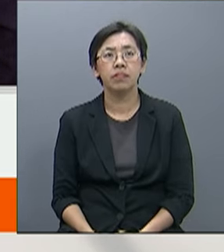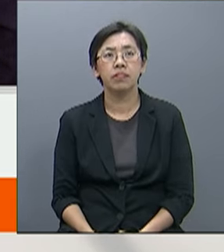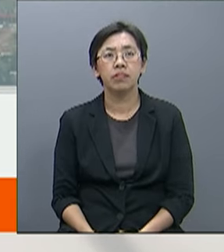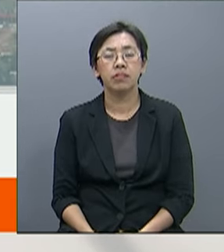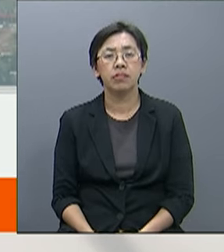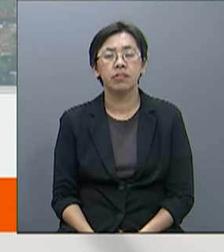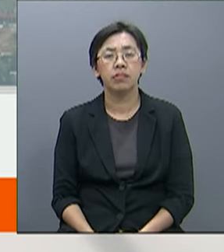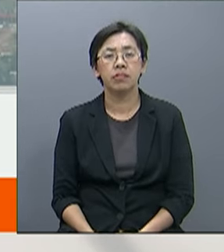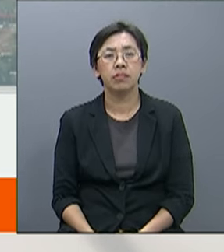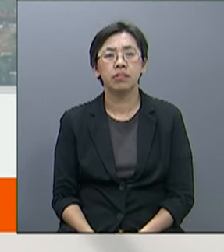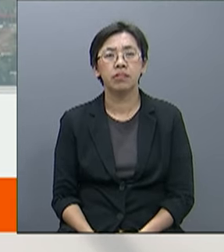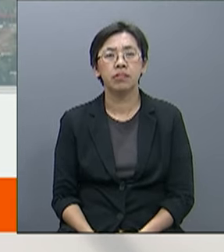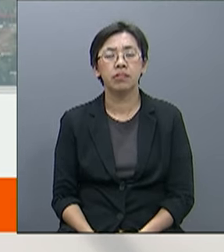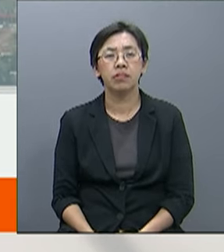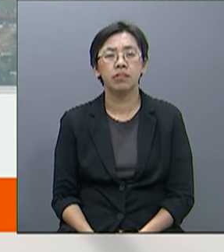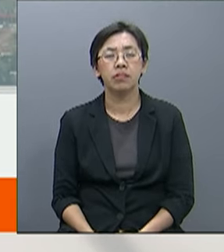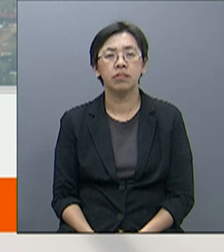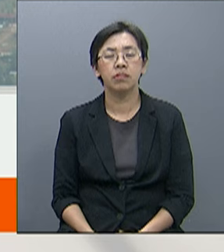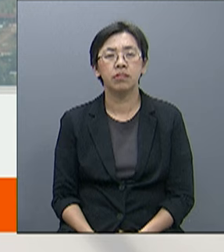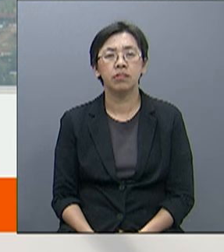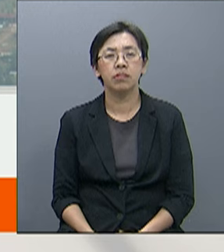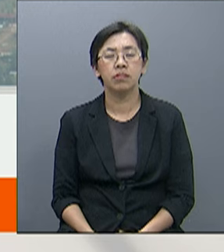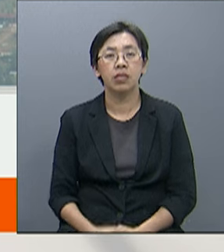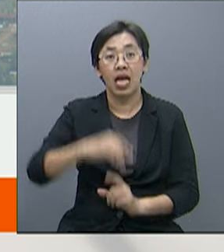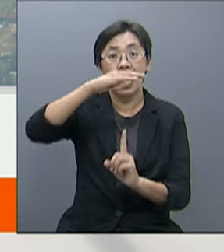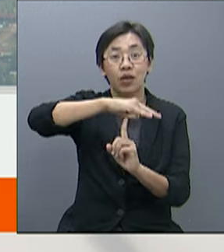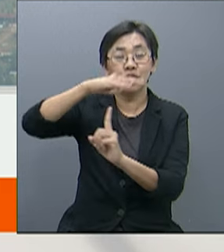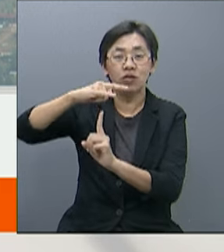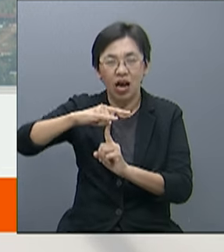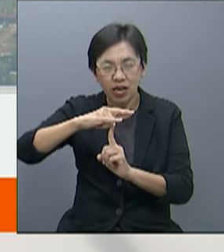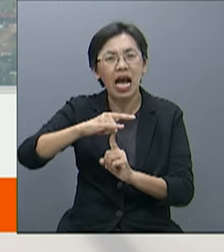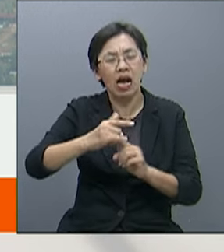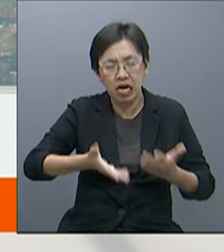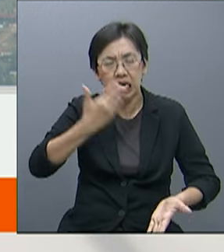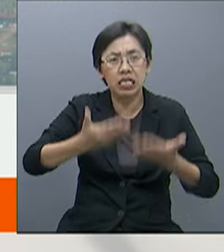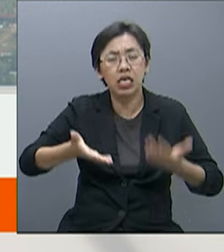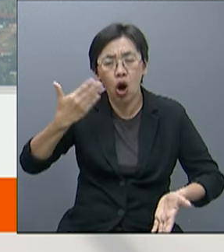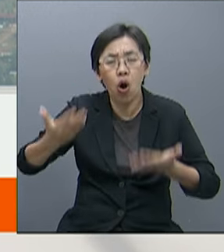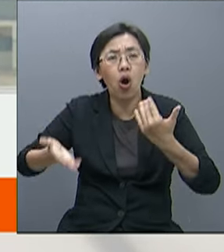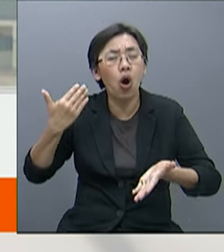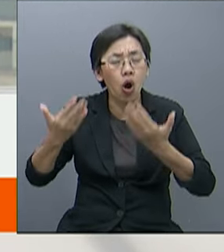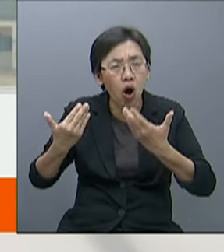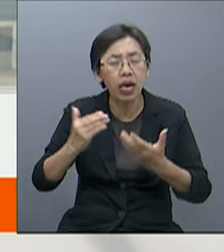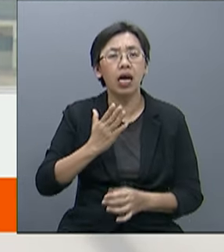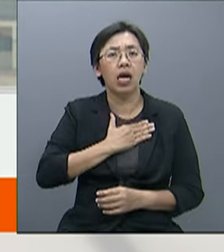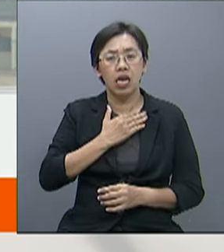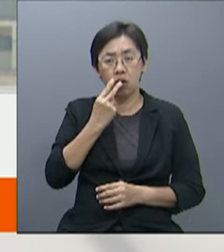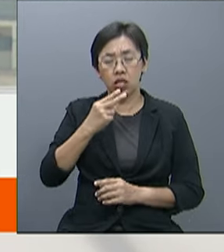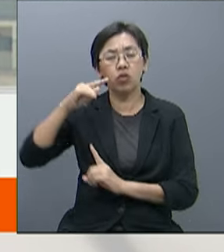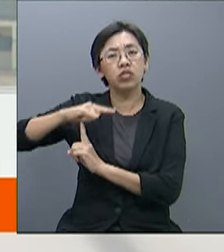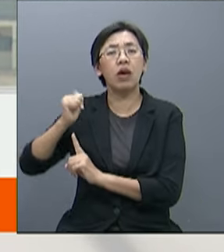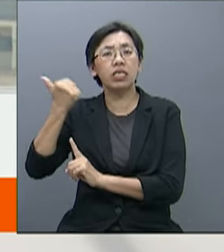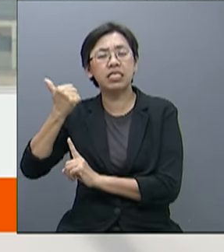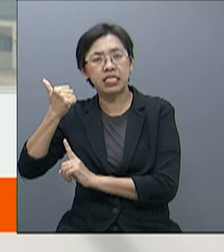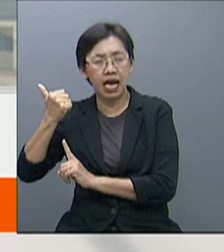ต้องขอเรียนนิดว่าการที่เราเอาเสาออกเนี่ยเราจะมีกระทบบ้างนะครับเดี๋ยวเราก็จะมีการดูเสาอื่นๆที่ด้